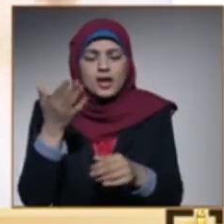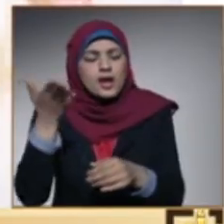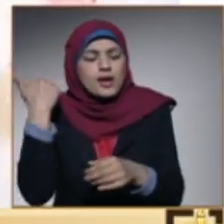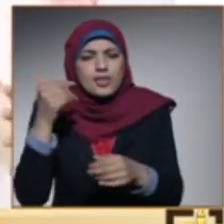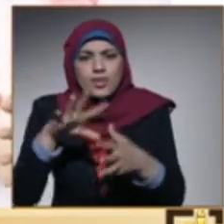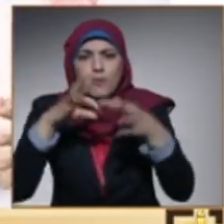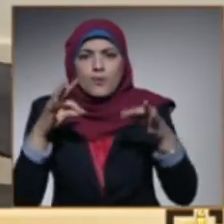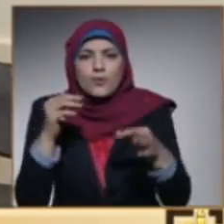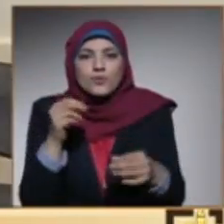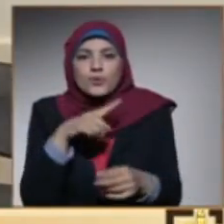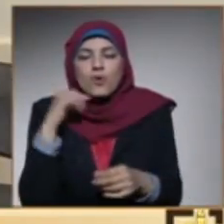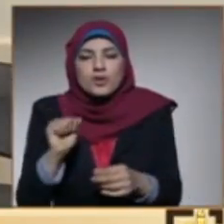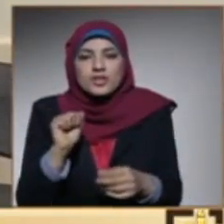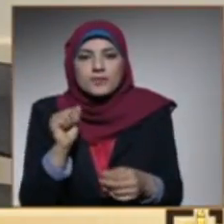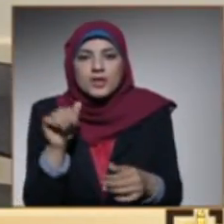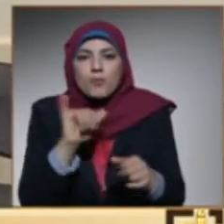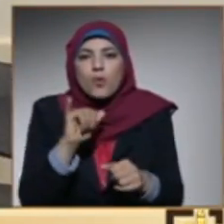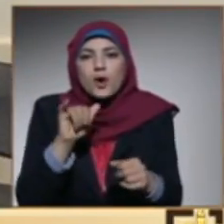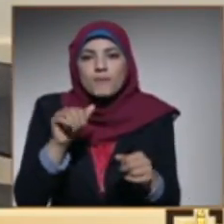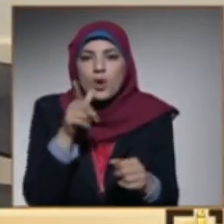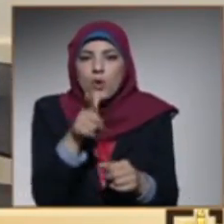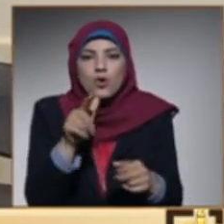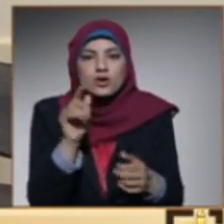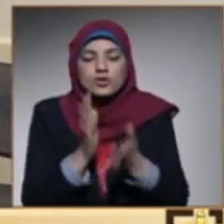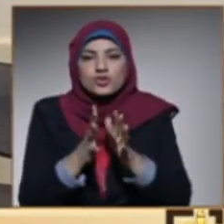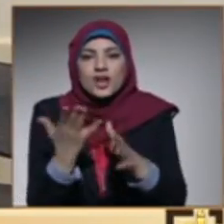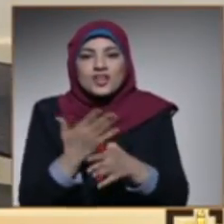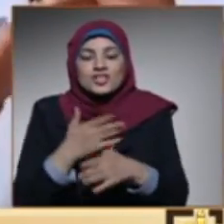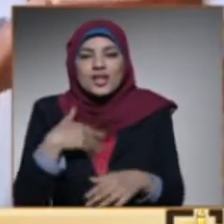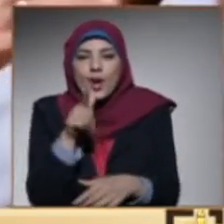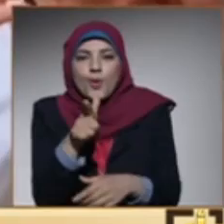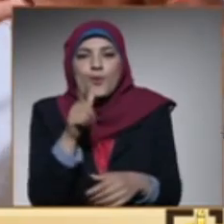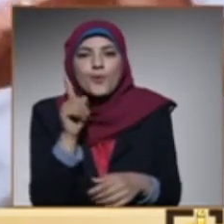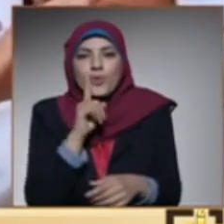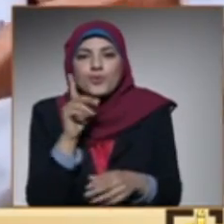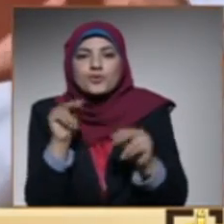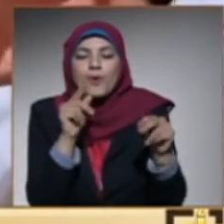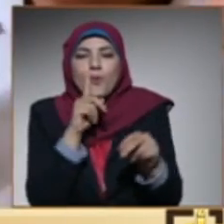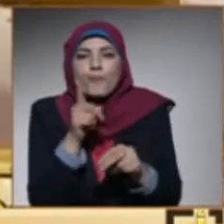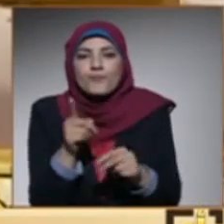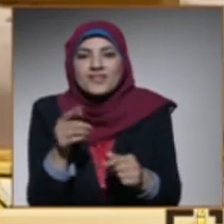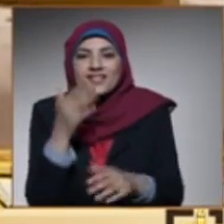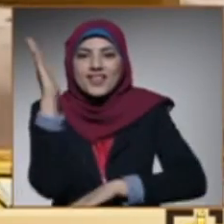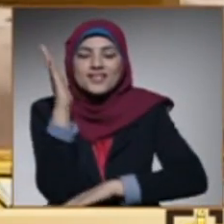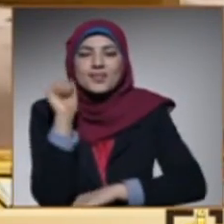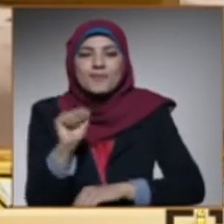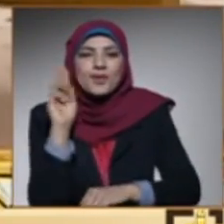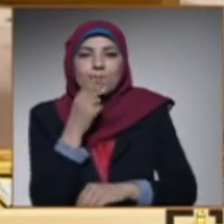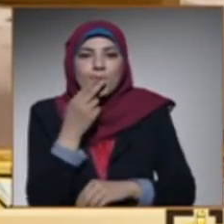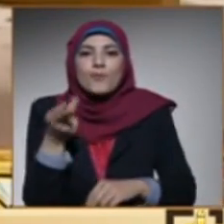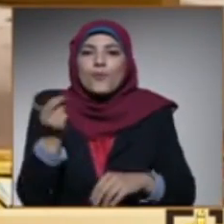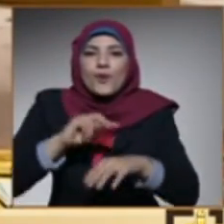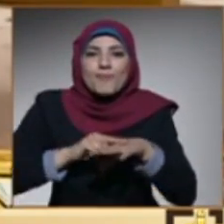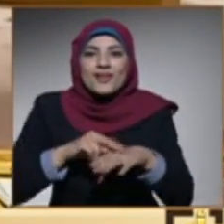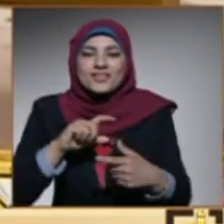أهمية لغة الإشارة لأنها اللغة الأم لذوي الإعاقة السمعية، وهو ما ذكر في اتفاقية الأمم المتحدة